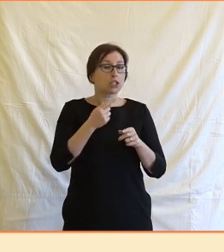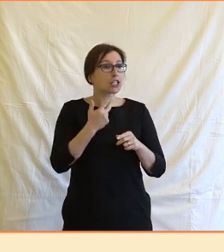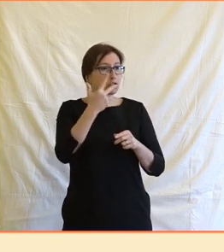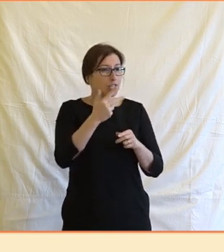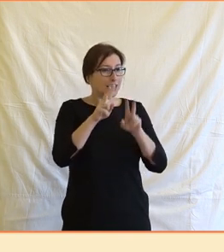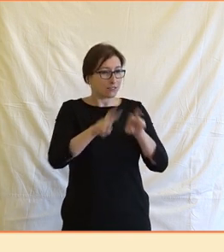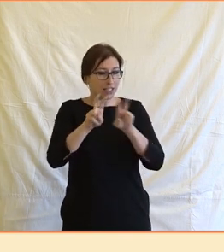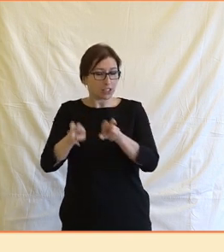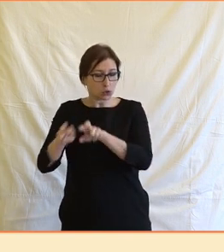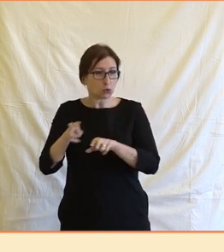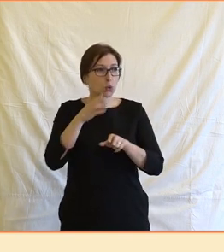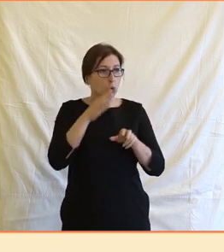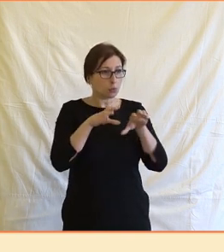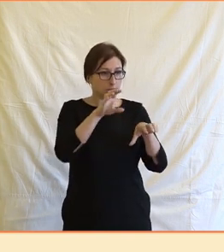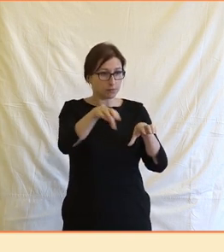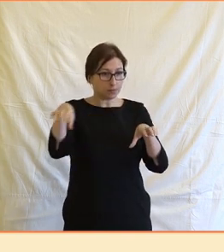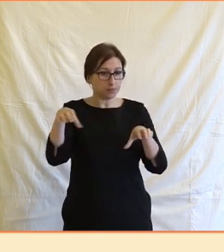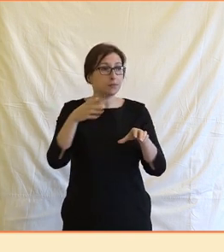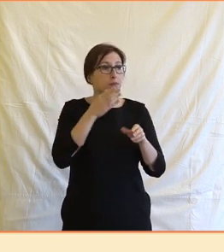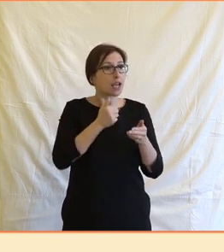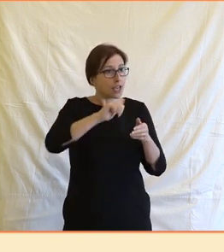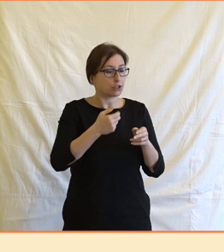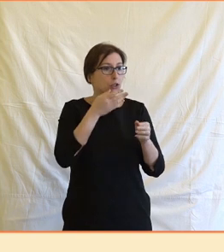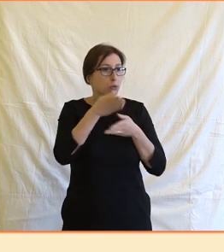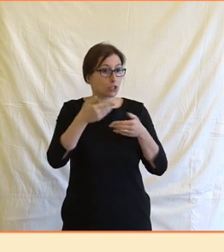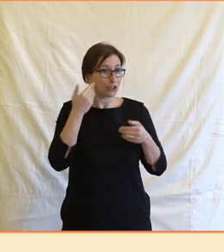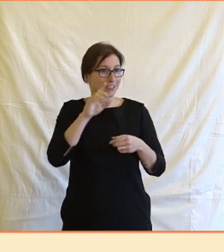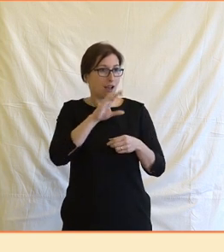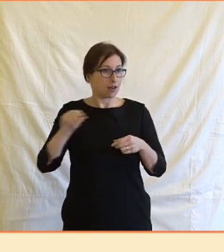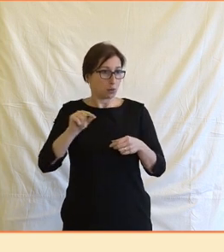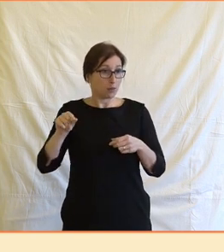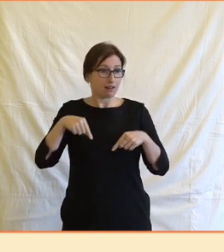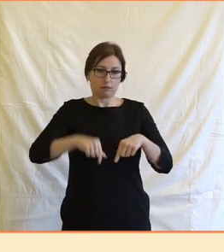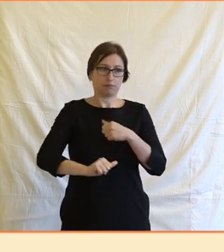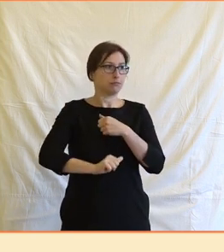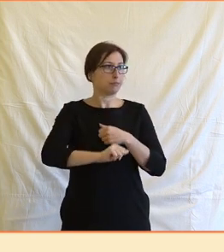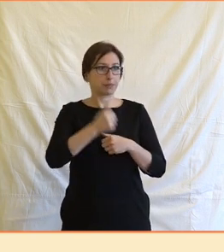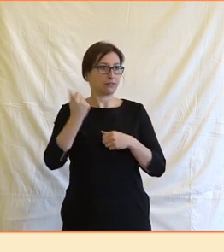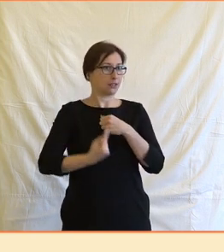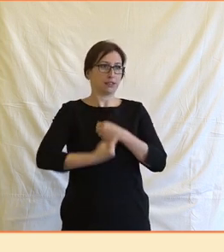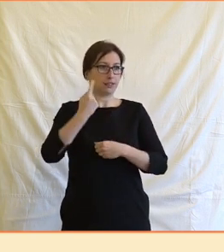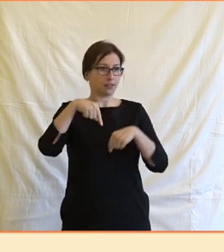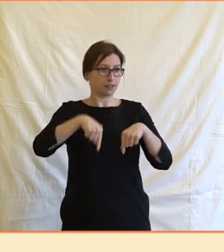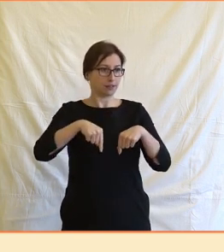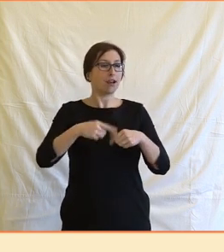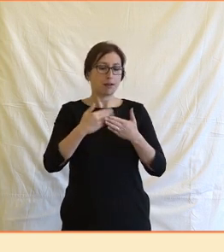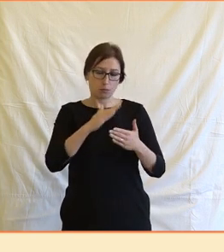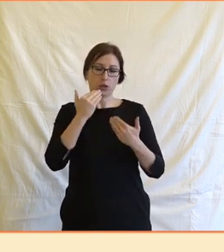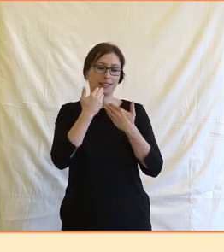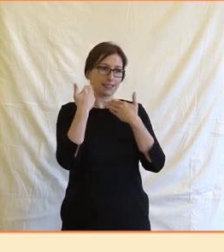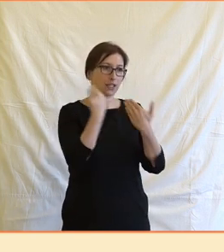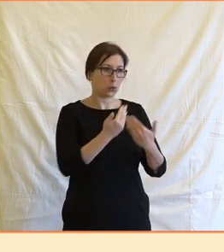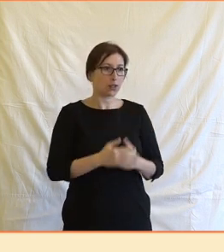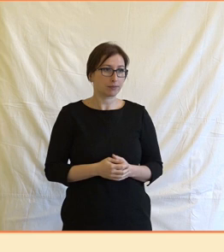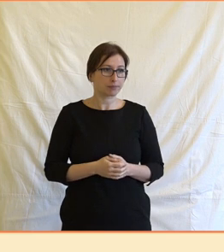výzkumů uskutečněných v České republice, ale že obohatí i vzdělávání budoucích novinářek a novinářů.